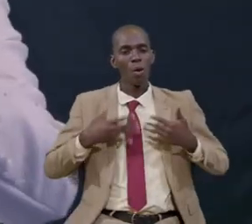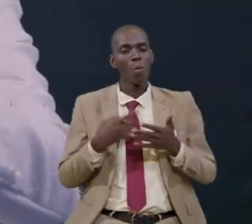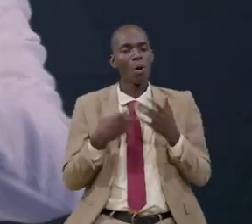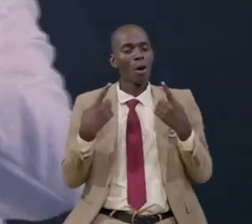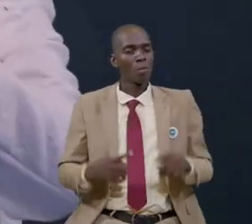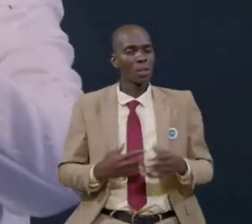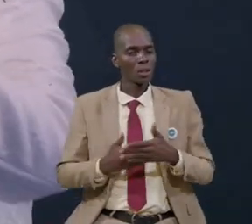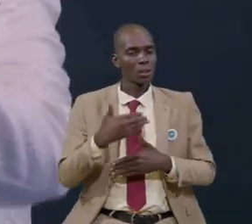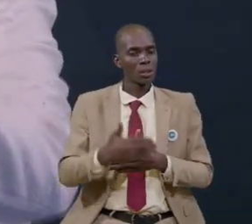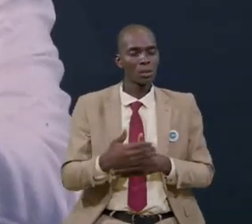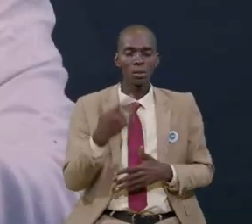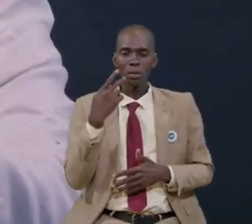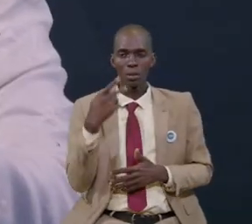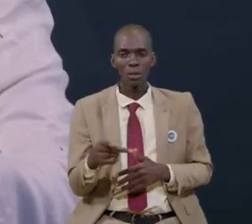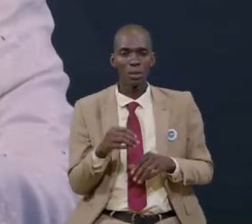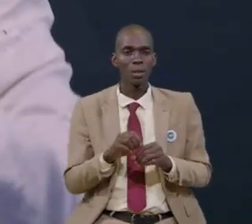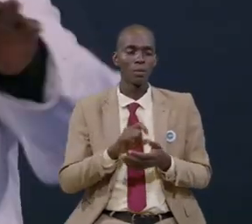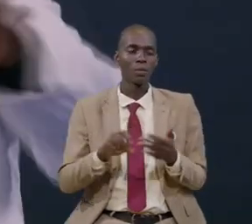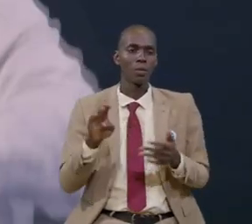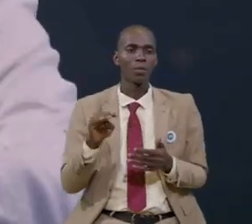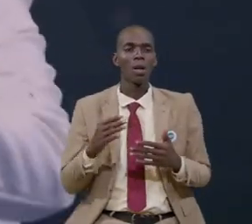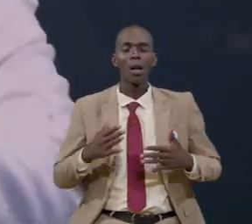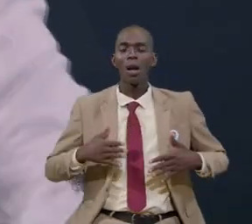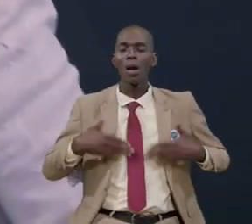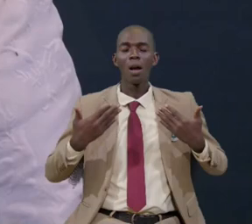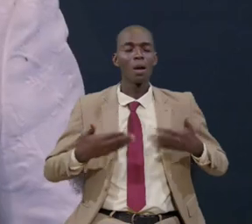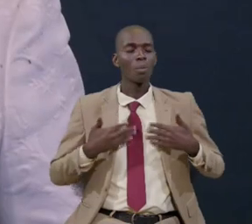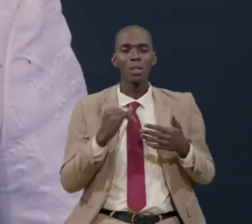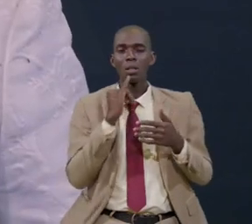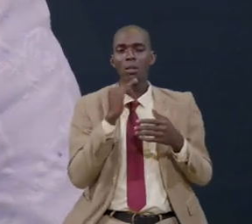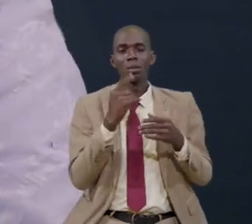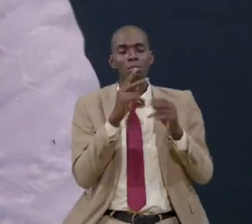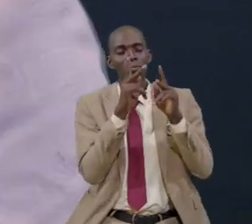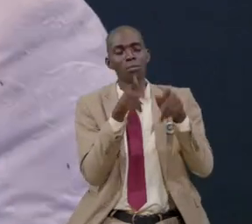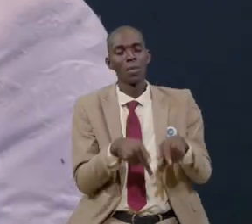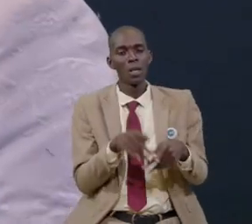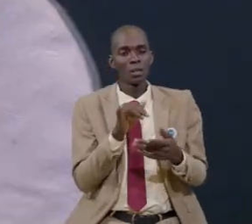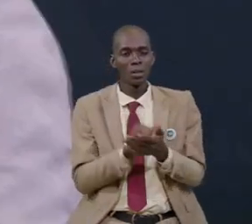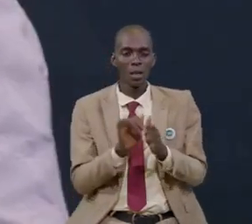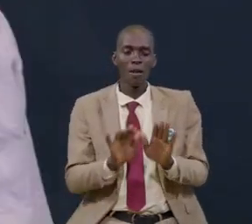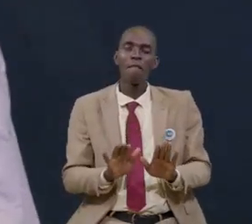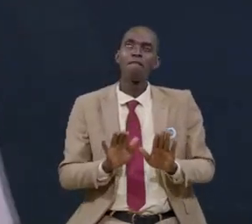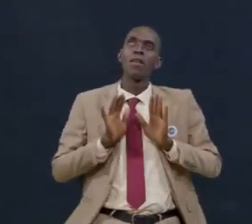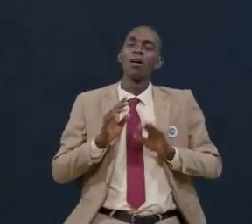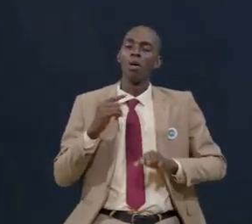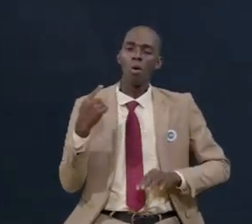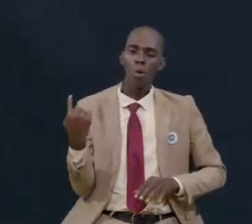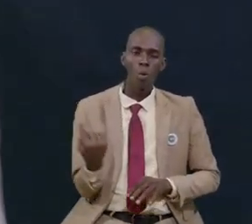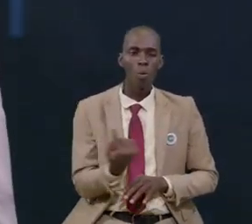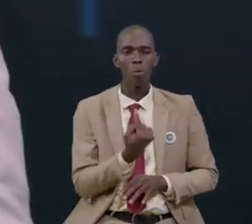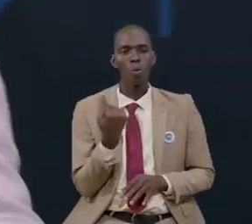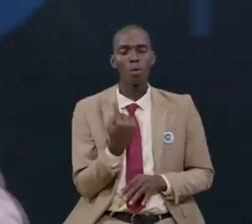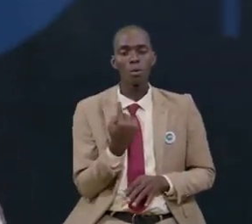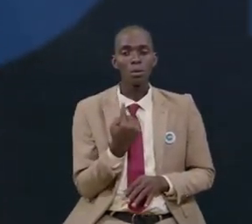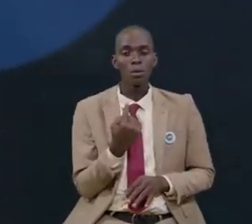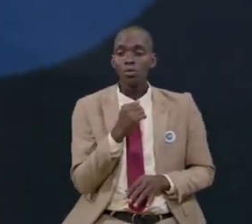cette transformation de vie se montre au verset 14. Heureux l'homme qui est continuellement dans la crainte.